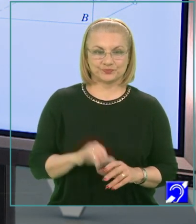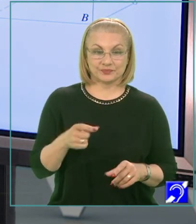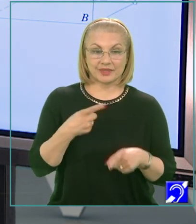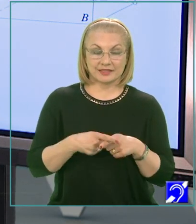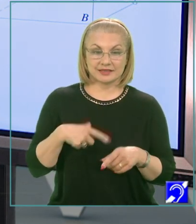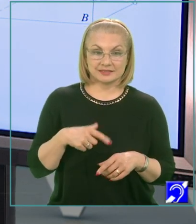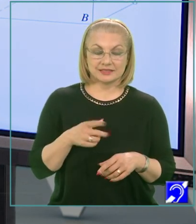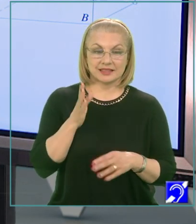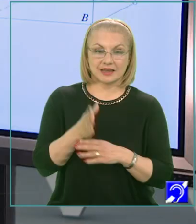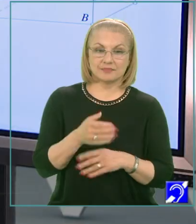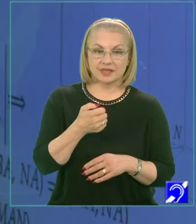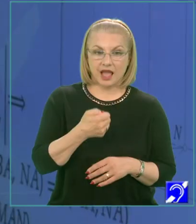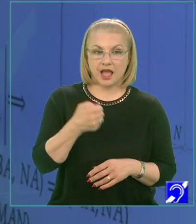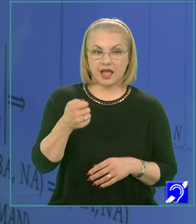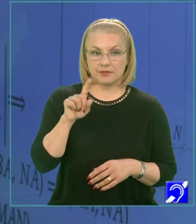este dreapta A'.